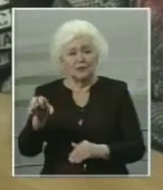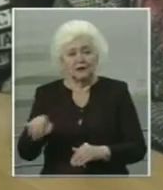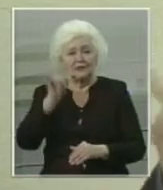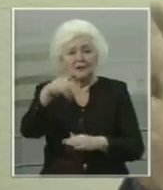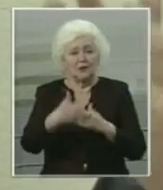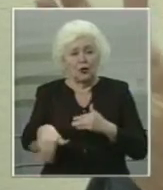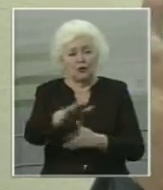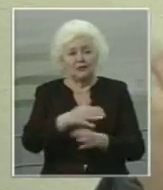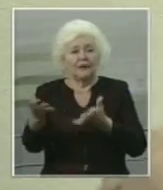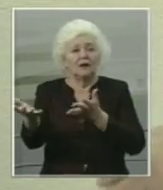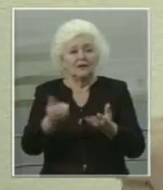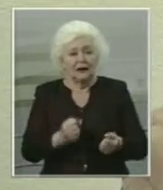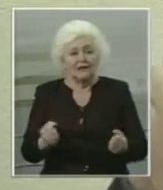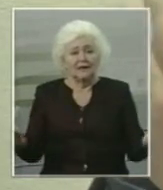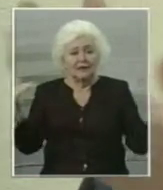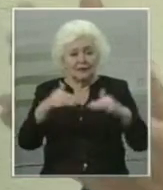Херсоні.